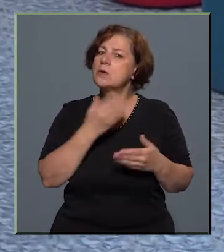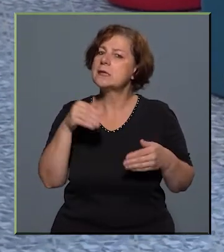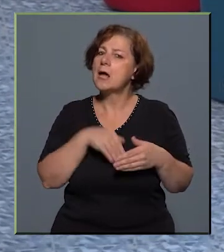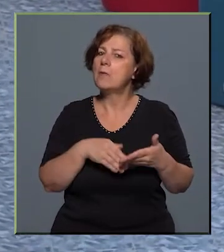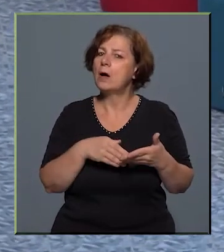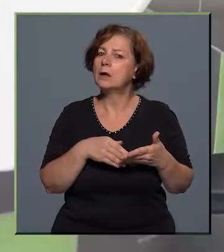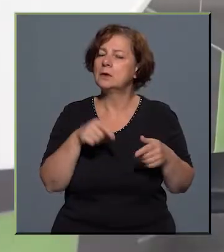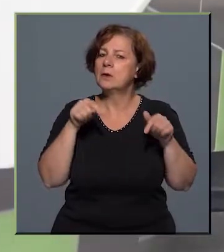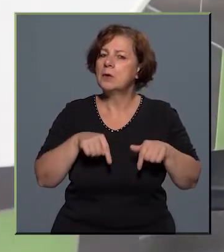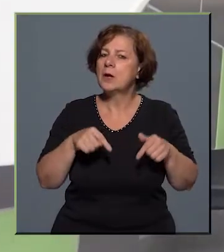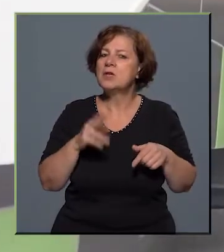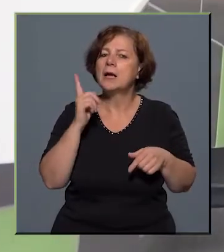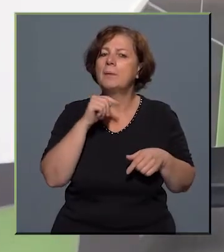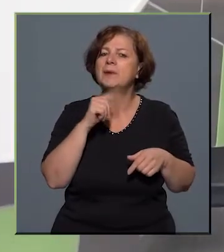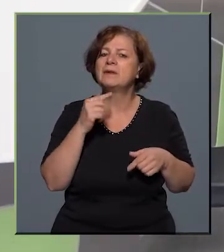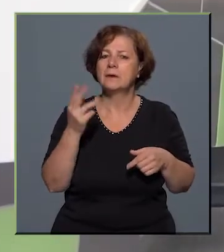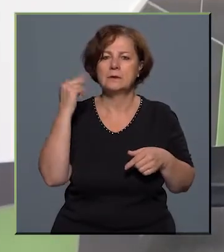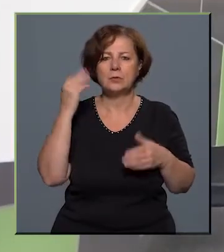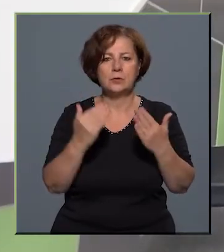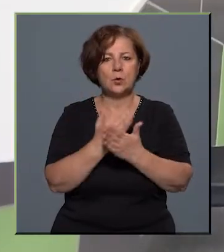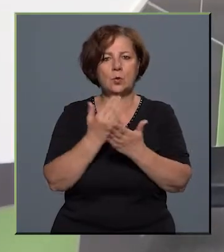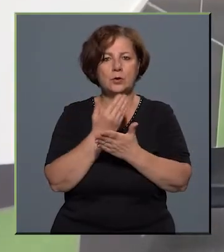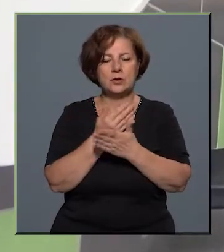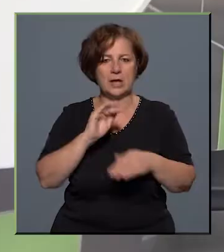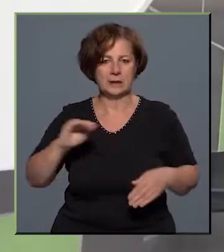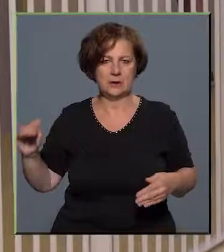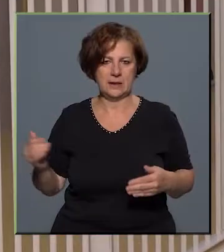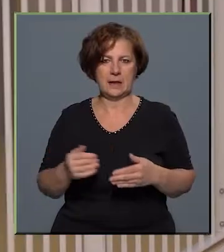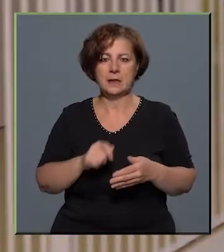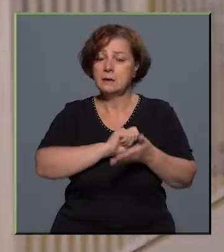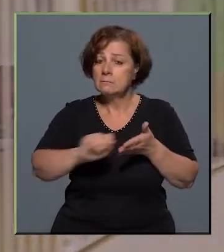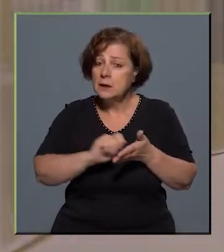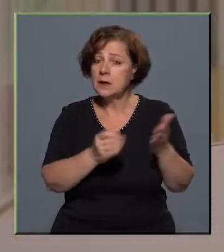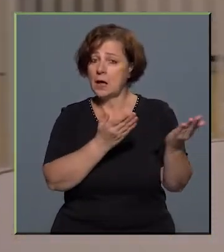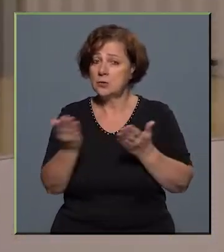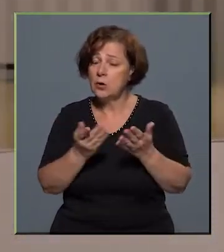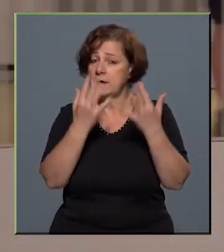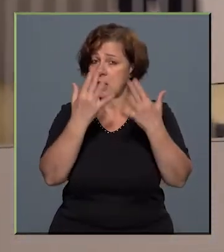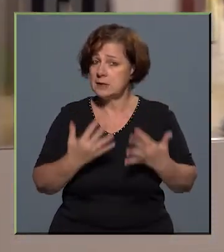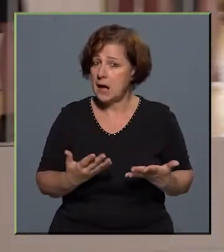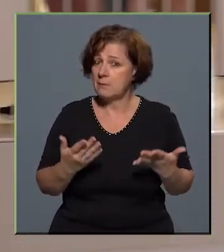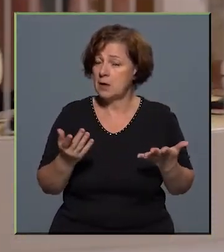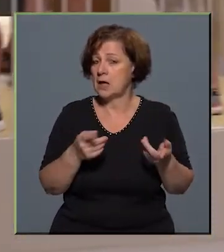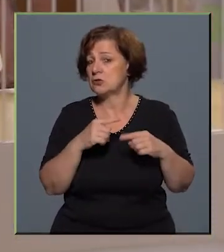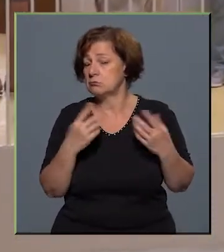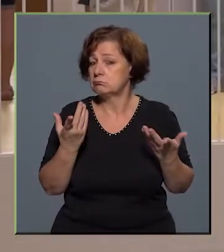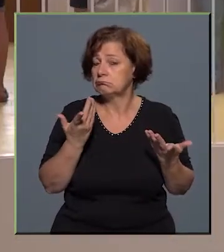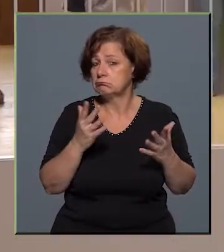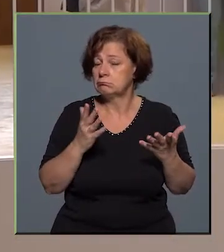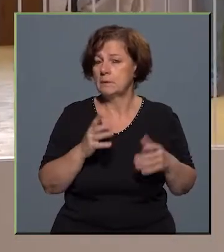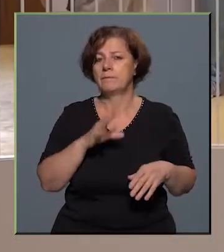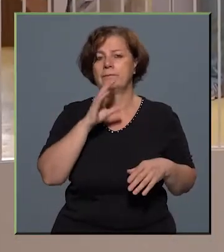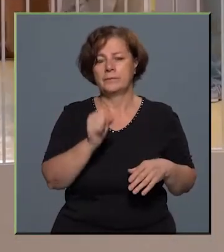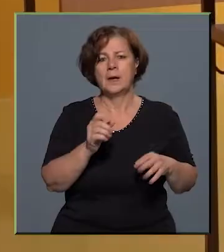osztályban manapság mit tanulnak meg újdonságként a gyerekek a írás, olvasás, számolás házatáján? Mindenképpen